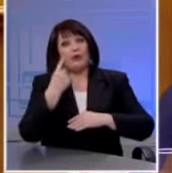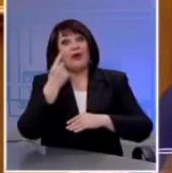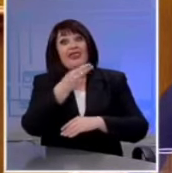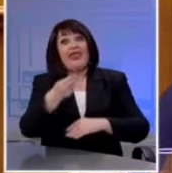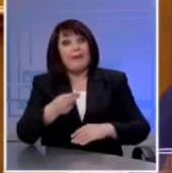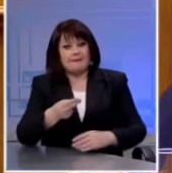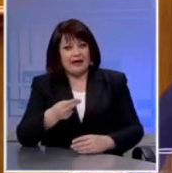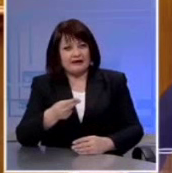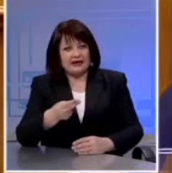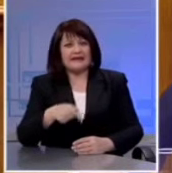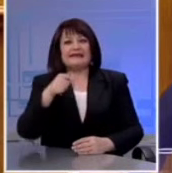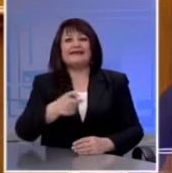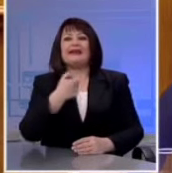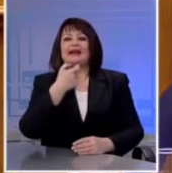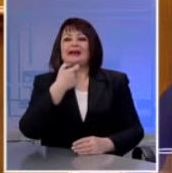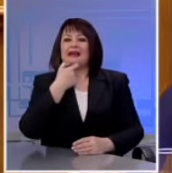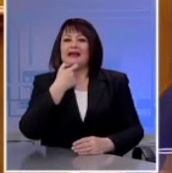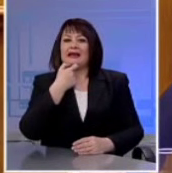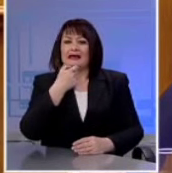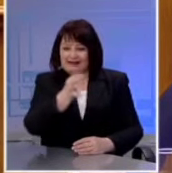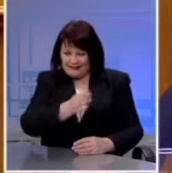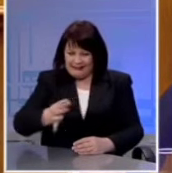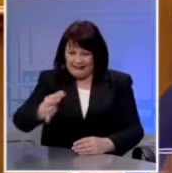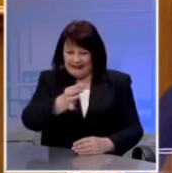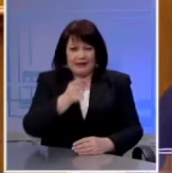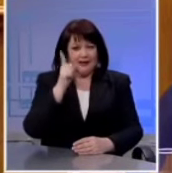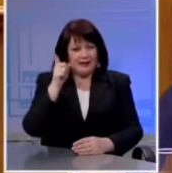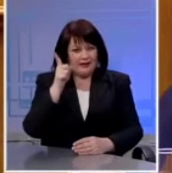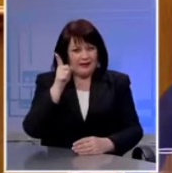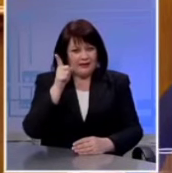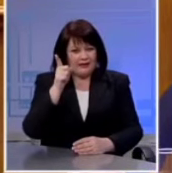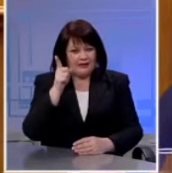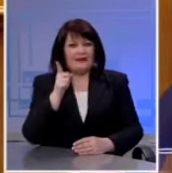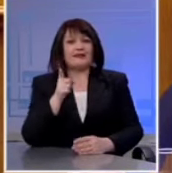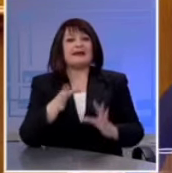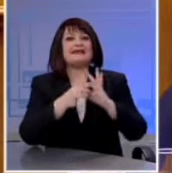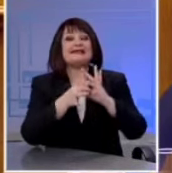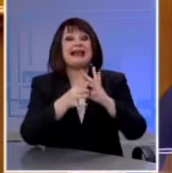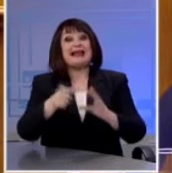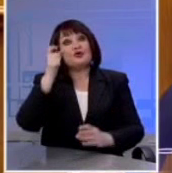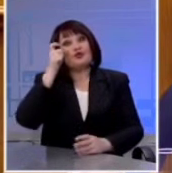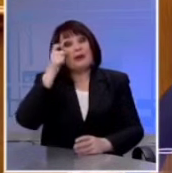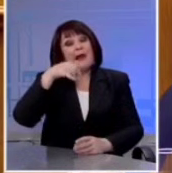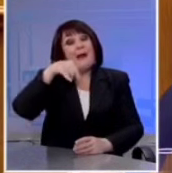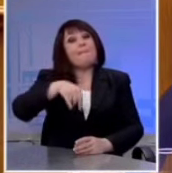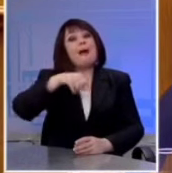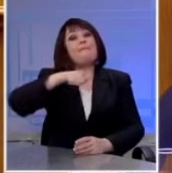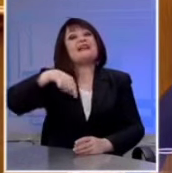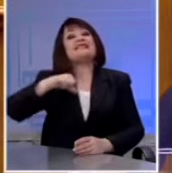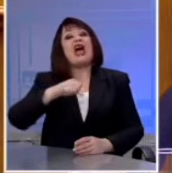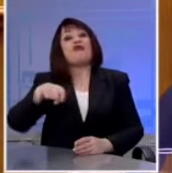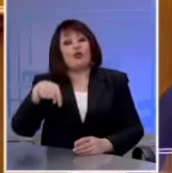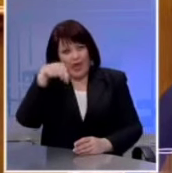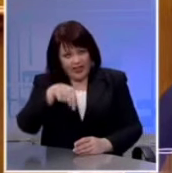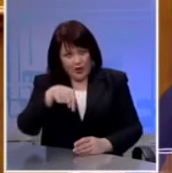από τις βρετανικές παρθένες νήσους, ο στενός συνεργάτης του κ. Σαμαρά, που από αυτό